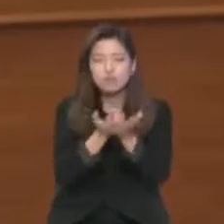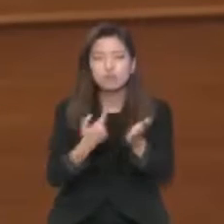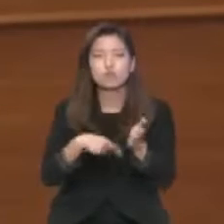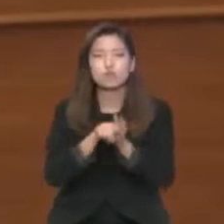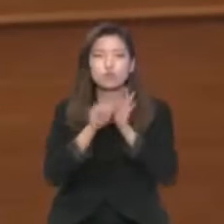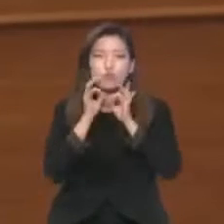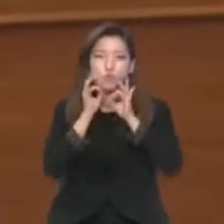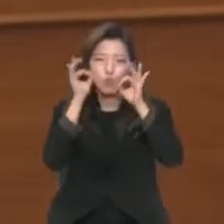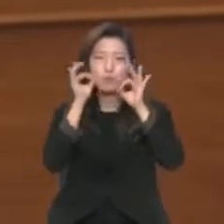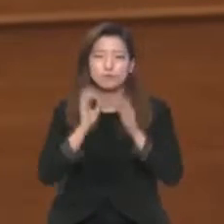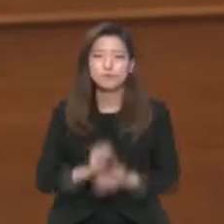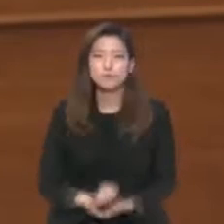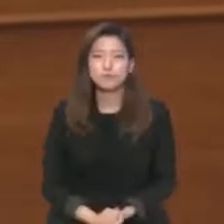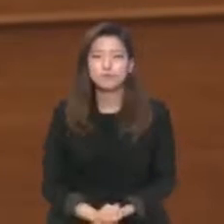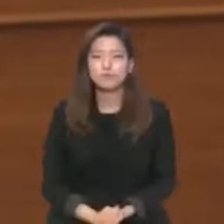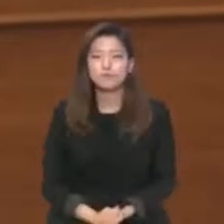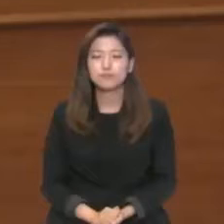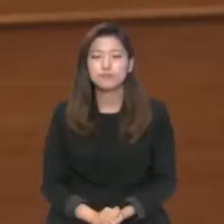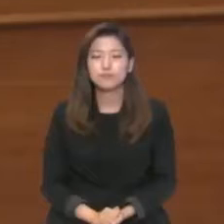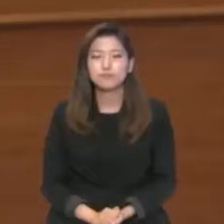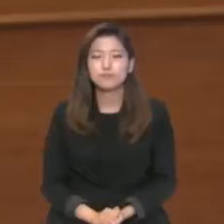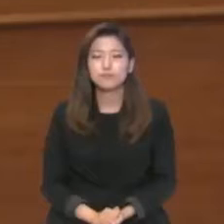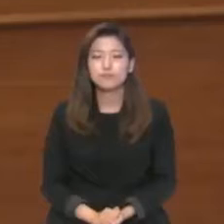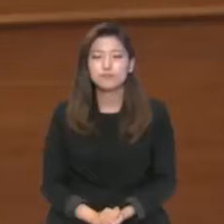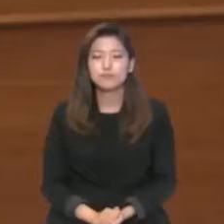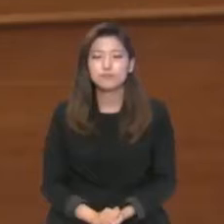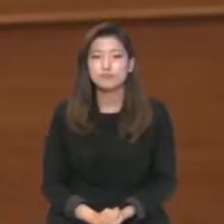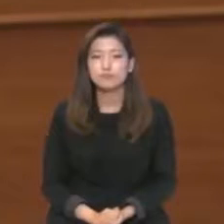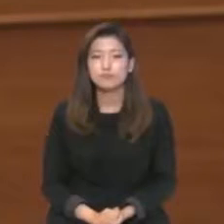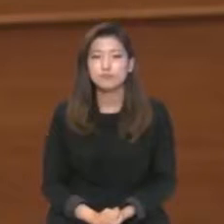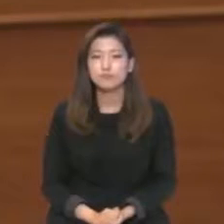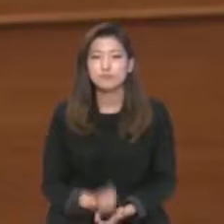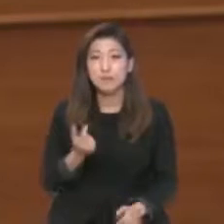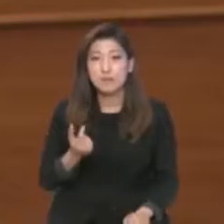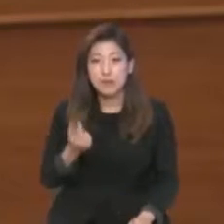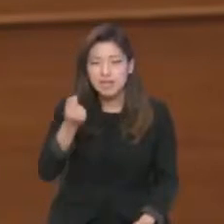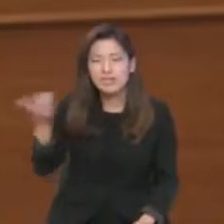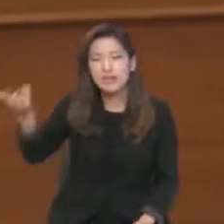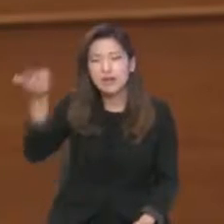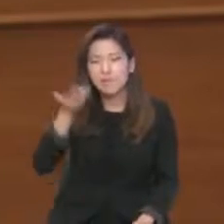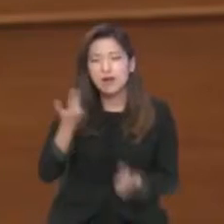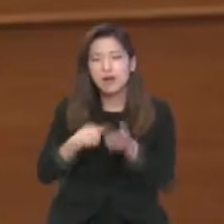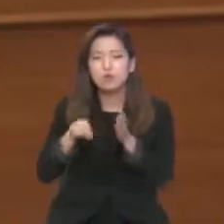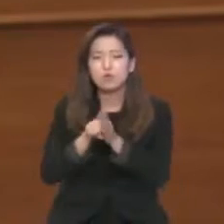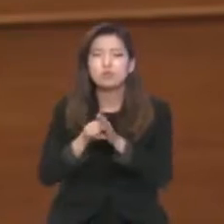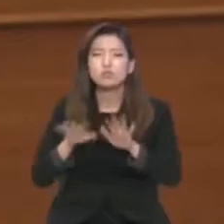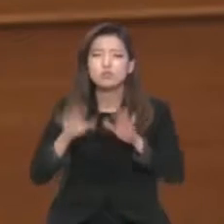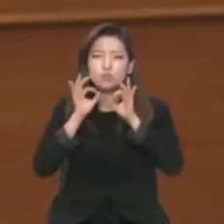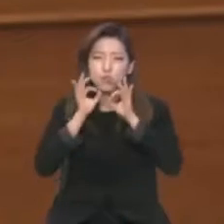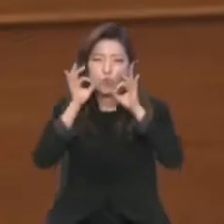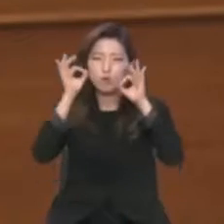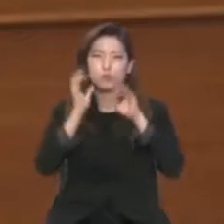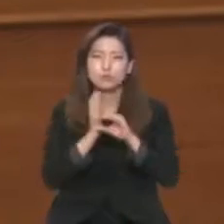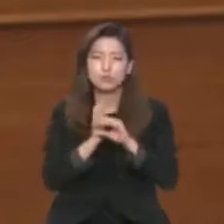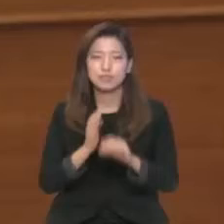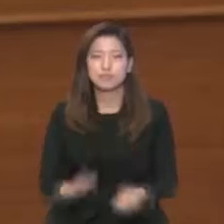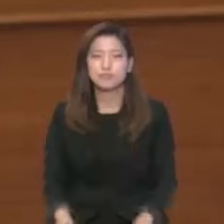있고 가능하면 최대한 빠른 시일 내에 할 수 있도록 많은 노력을 해왔다고